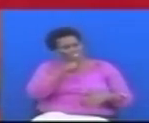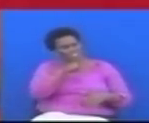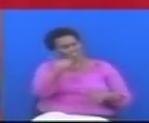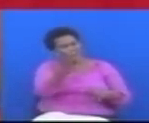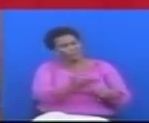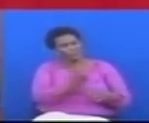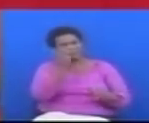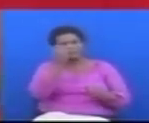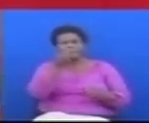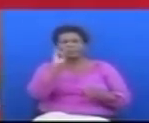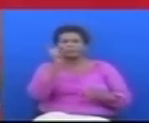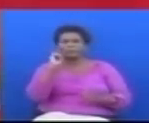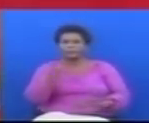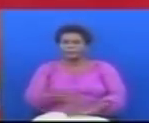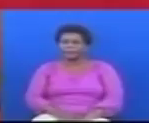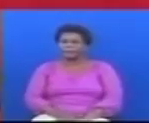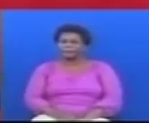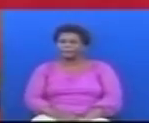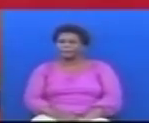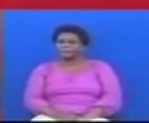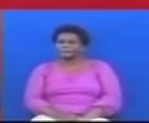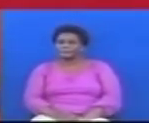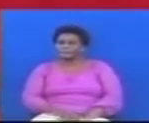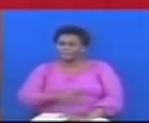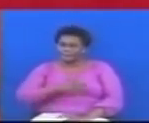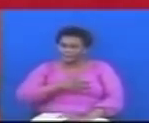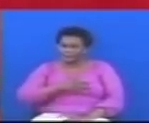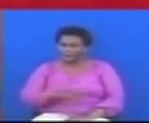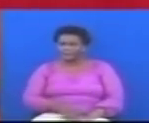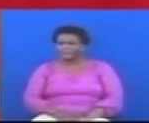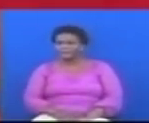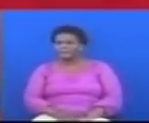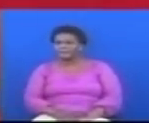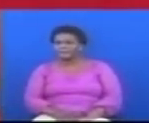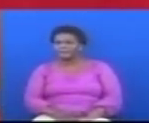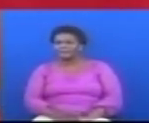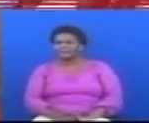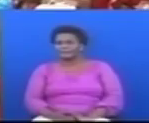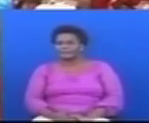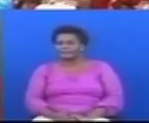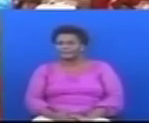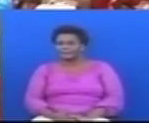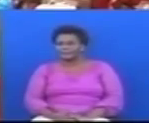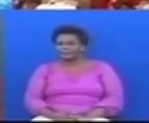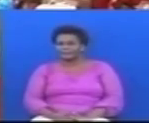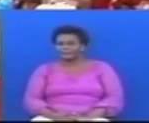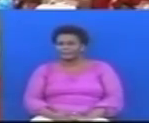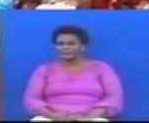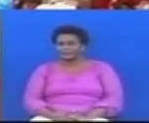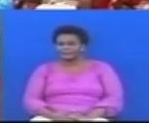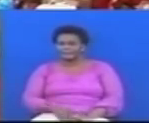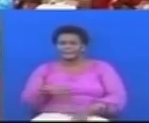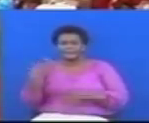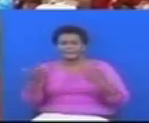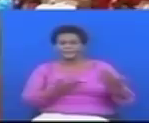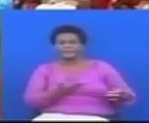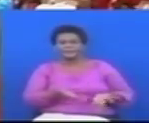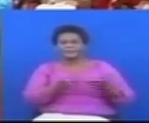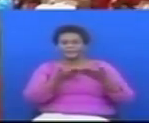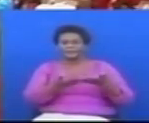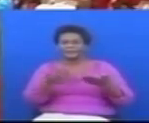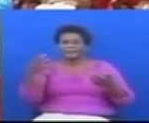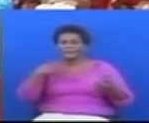kusudi iweze kupata huduma ya umeme? Asante Mheshimiwa. Mheshimiwa Naibu Waziri Nishati, majibu.